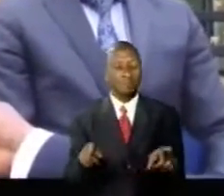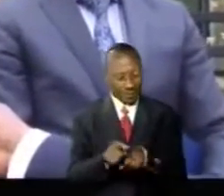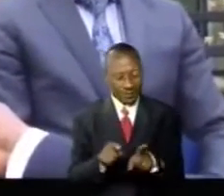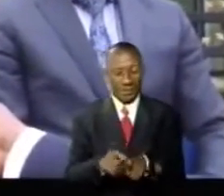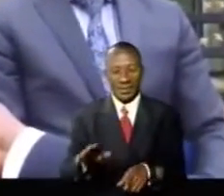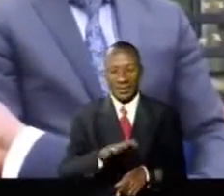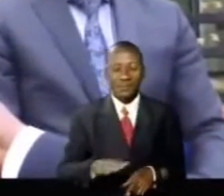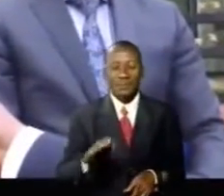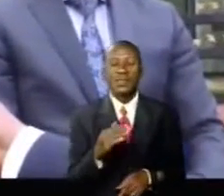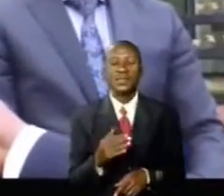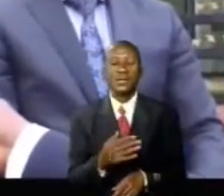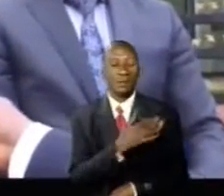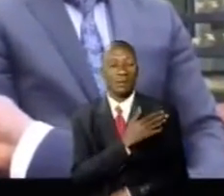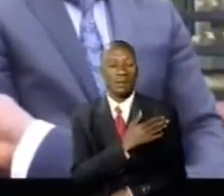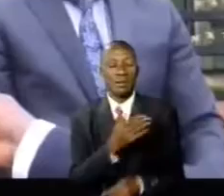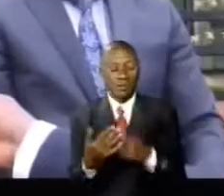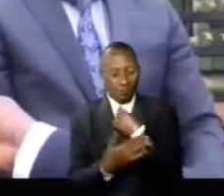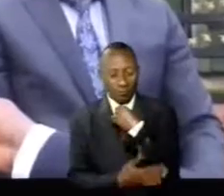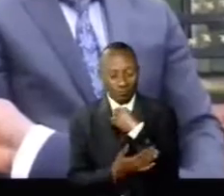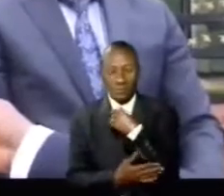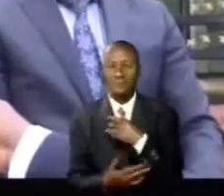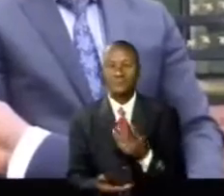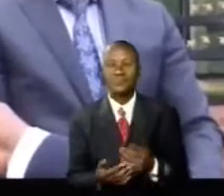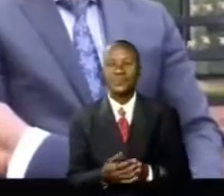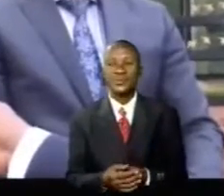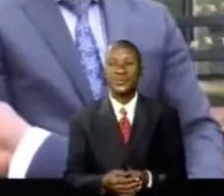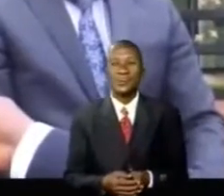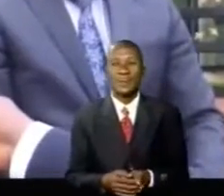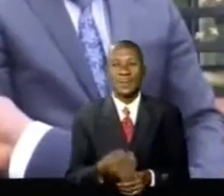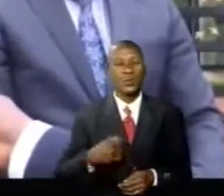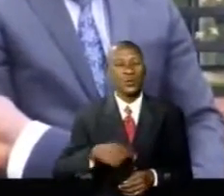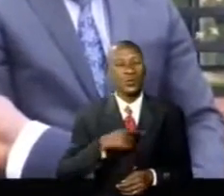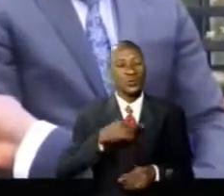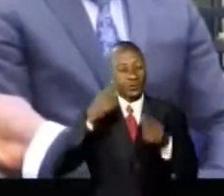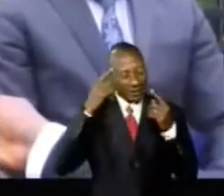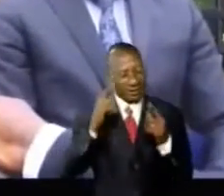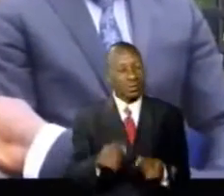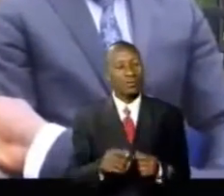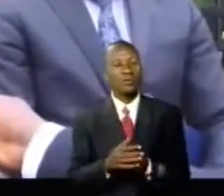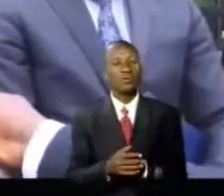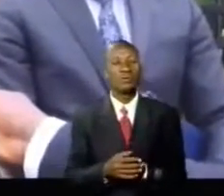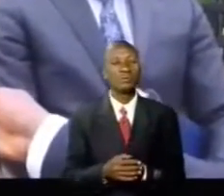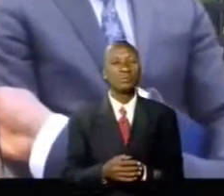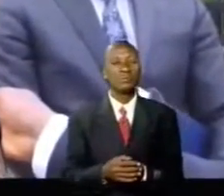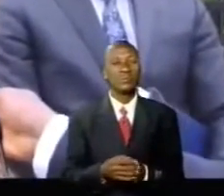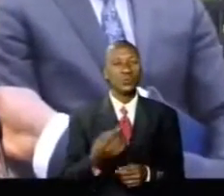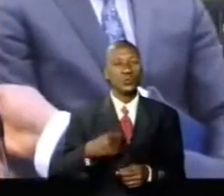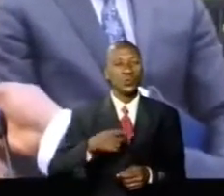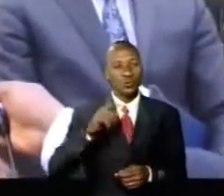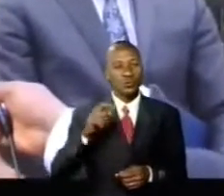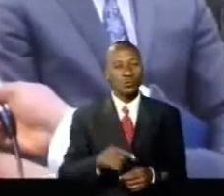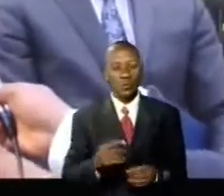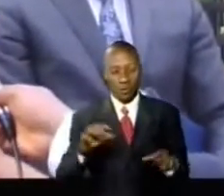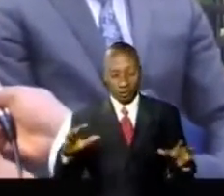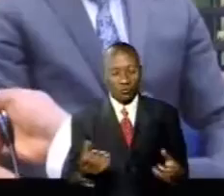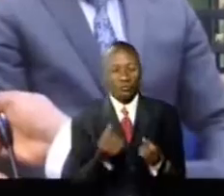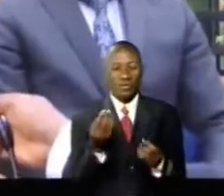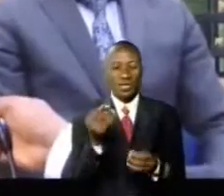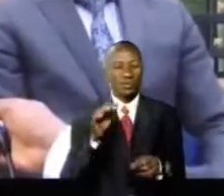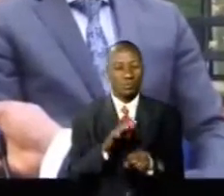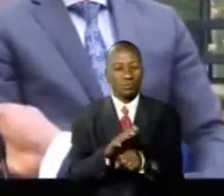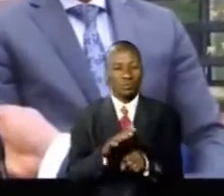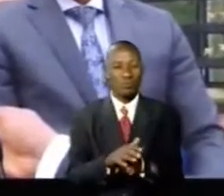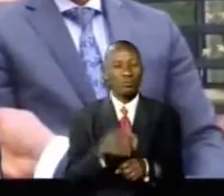nous voulons ce vaccin maintenant et nous sommes certains que nous pouvons avoir les ressources à mettre en place pour que nous puissions aussi acheter